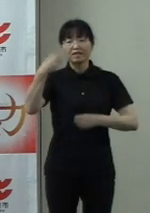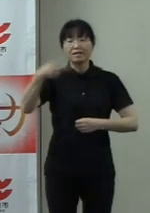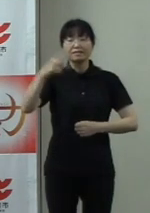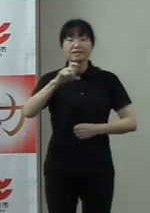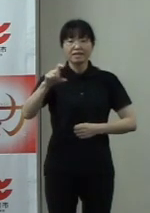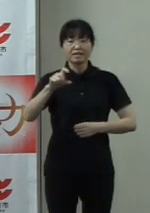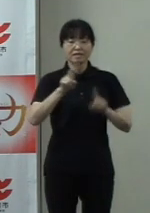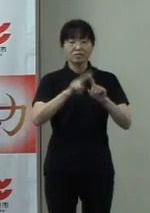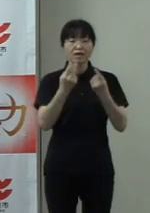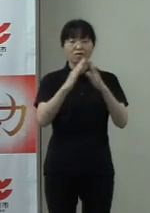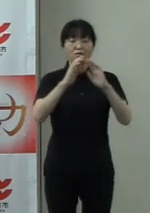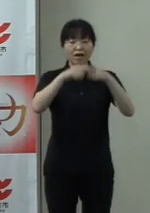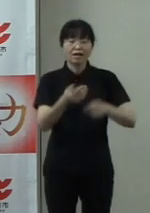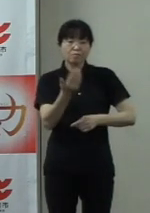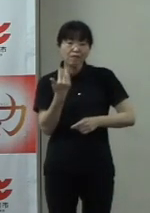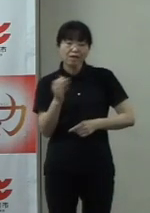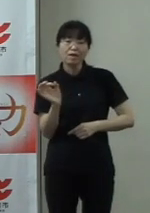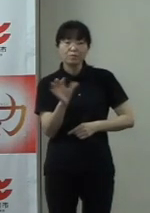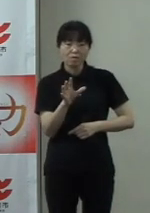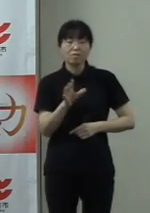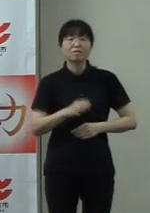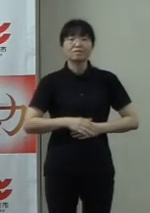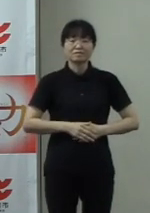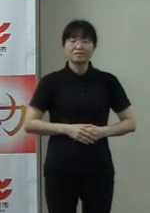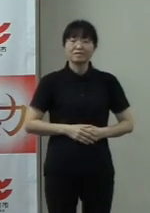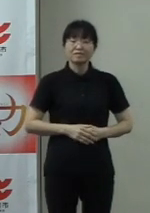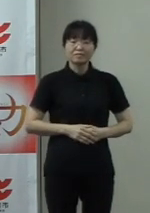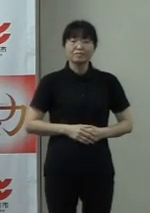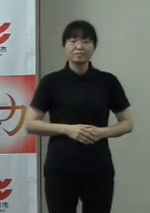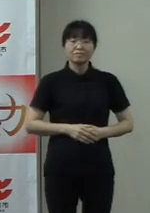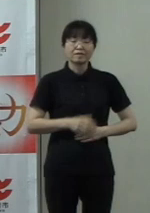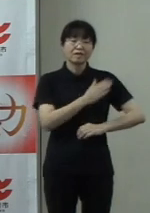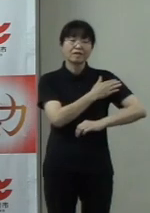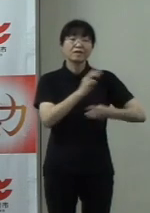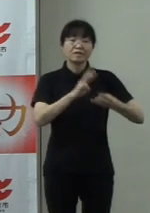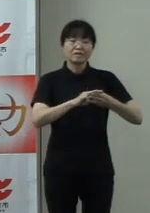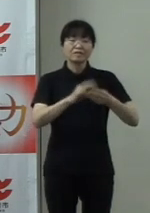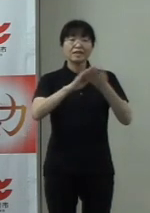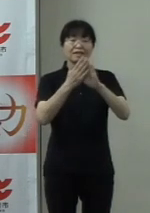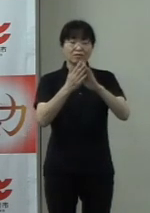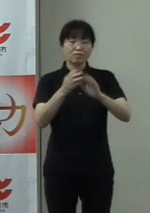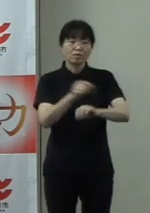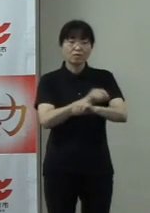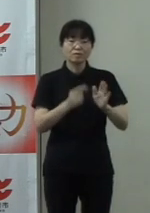未就学児は無料ということになっておりまして、佐田町の特産品を